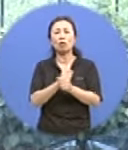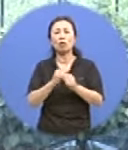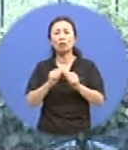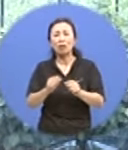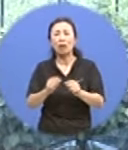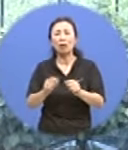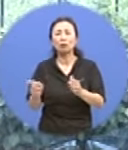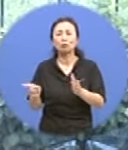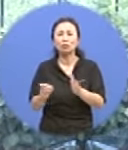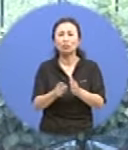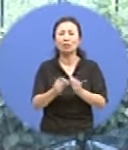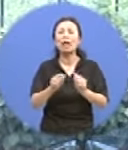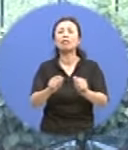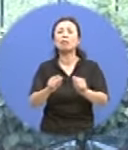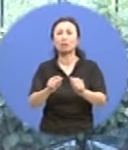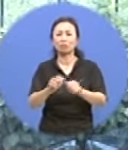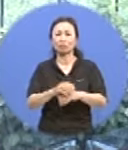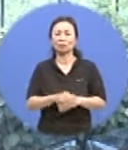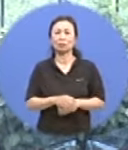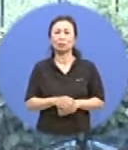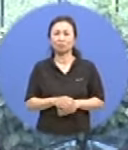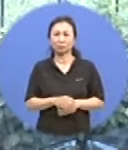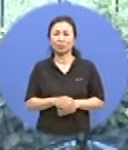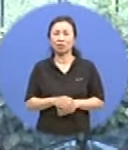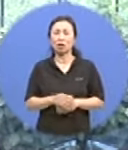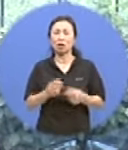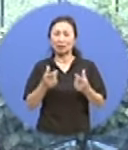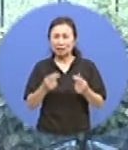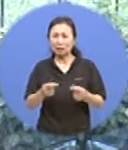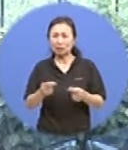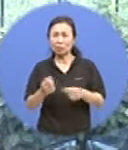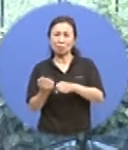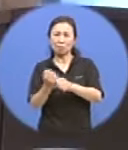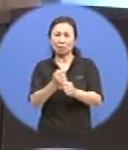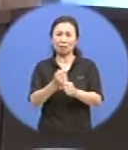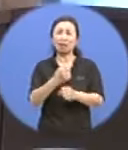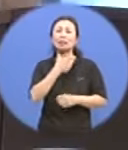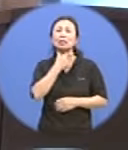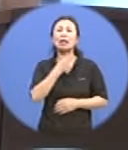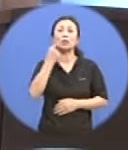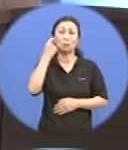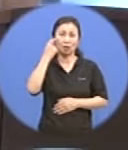それをきちっと確立しながら広げていきたいのと、もう一つは